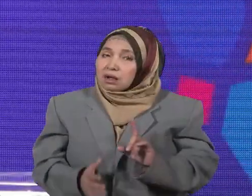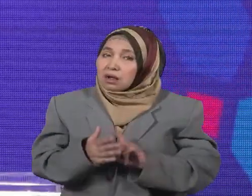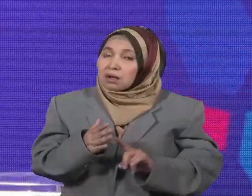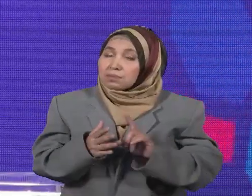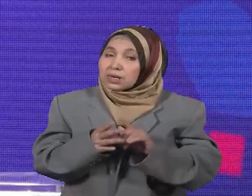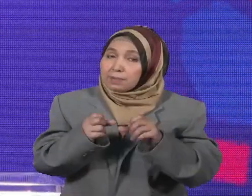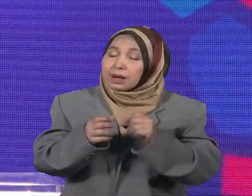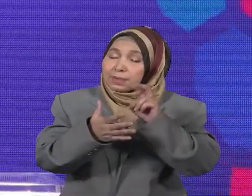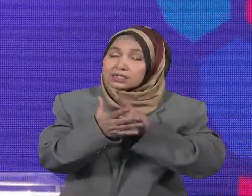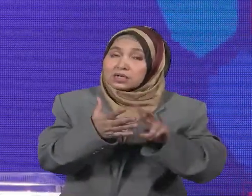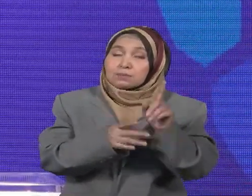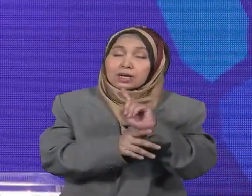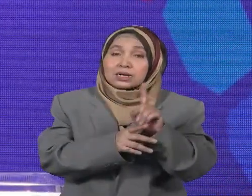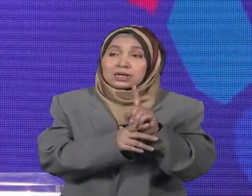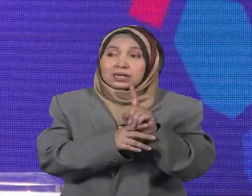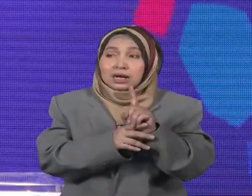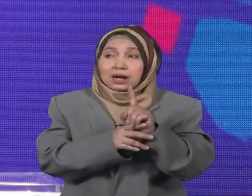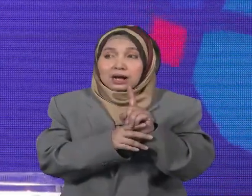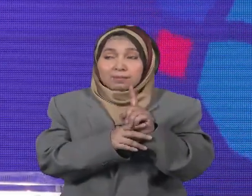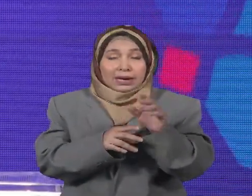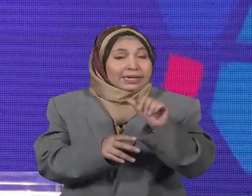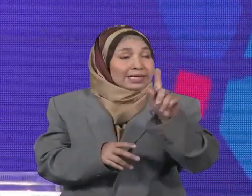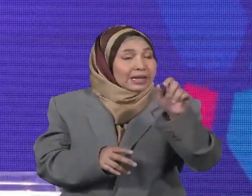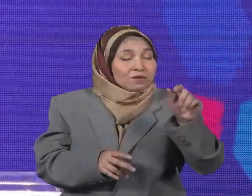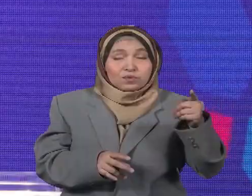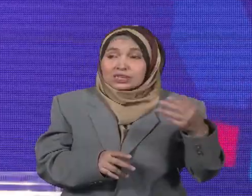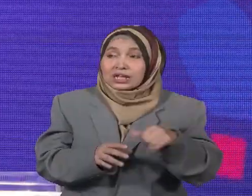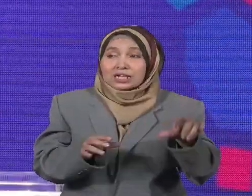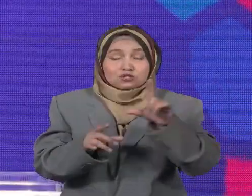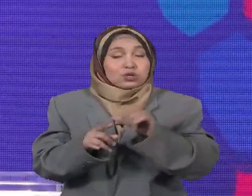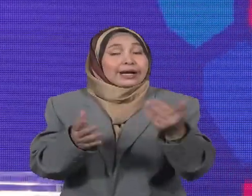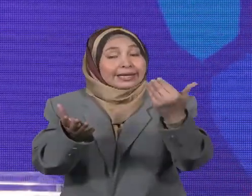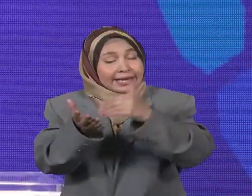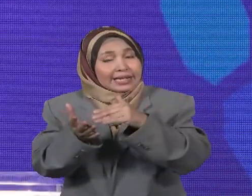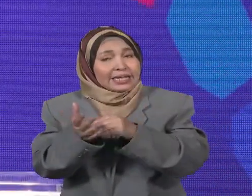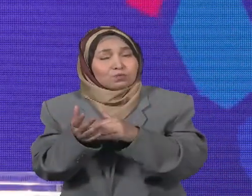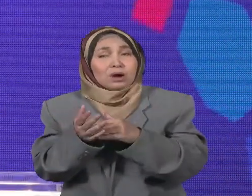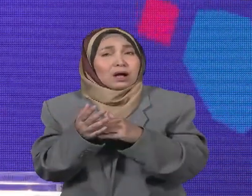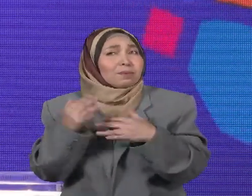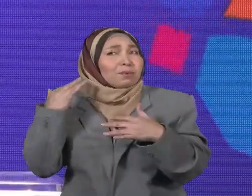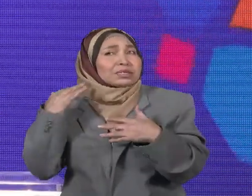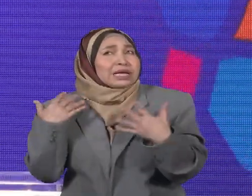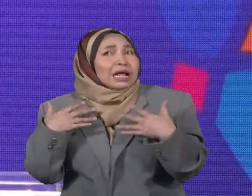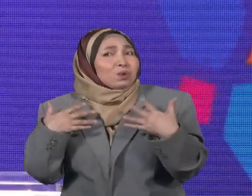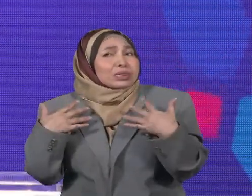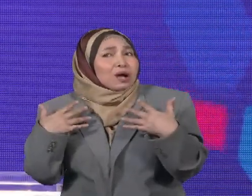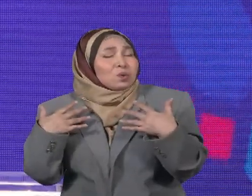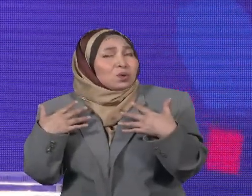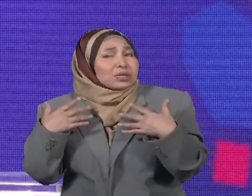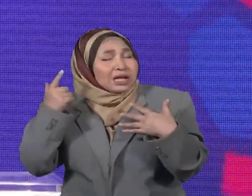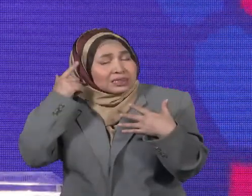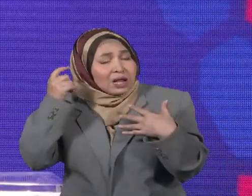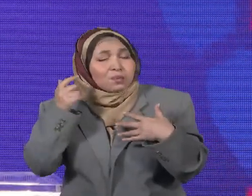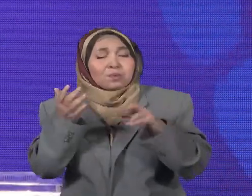Dapat baca kan, mana yang tebal, mana yang tafkhim, mana yang tarqiq nipis. Sekali lagi, bunyi takut-takut je. Tahu maksud ayat